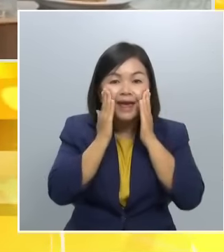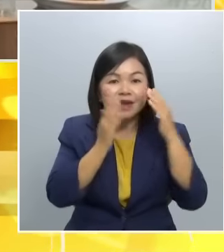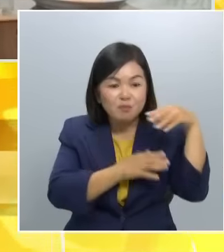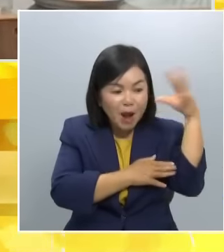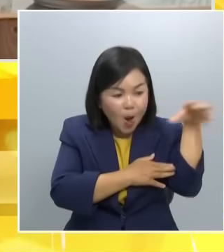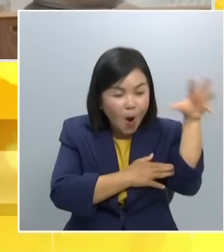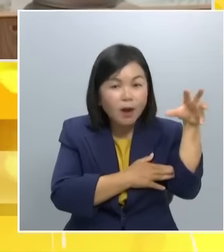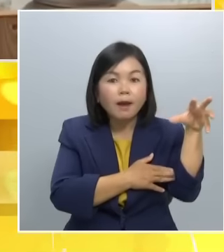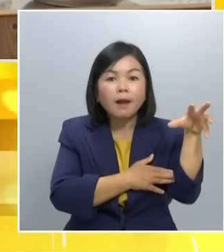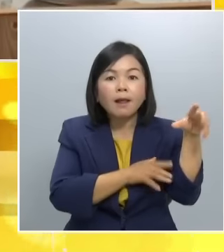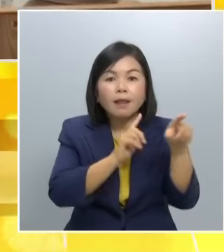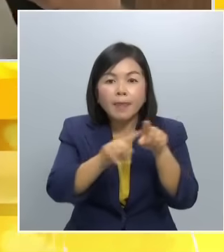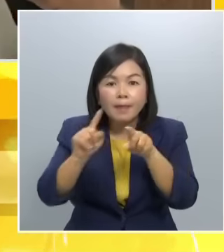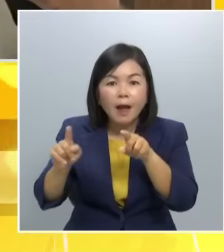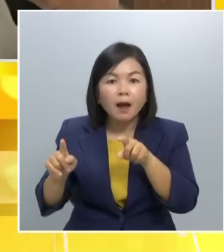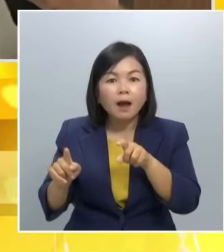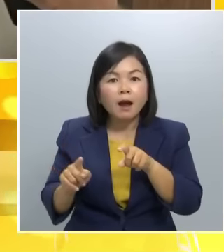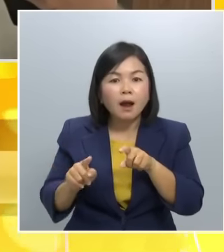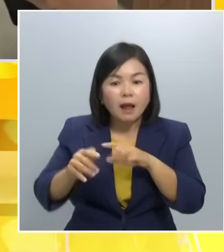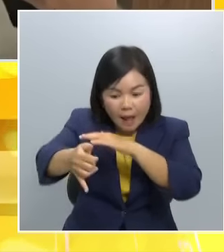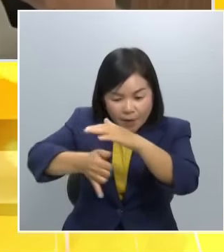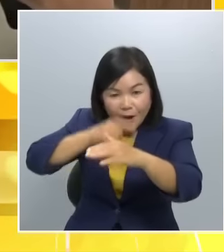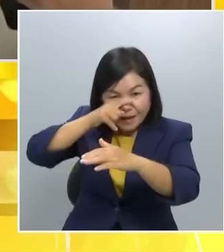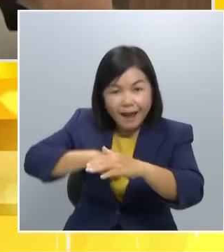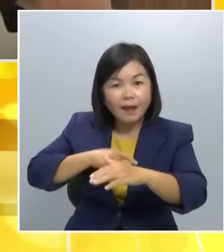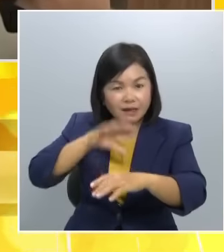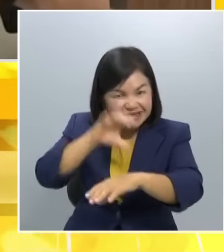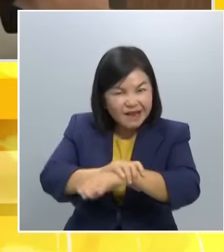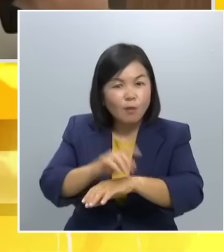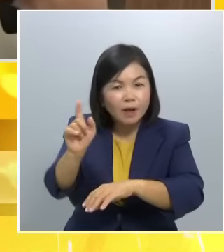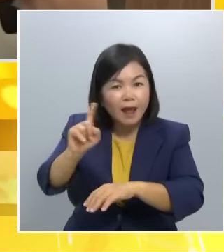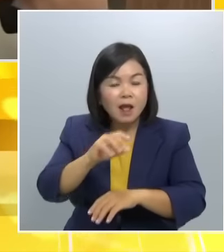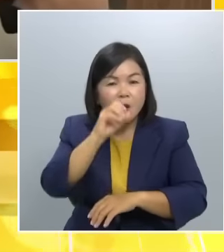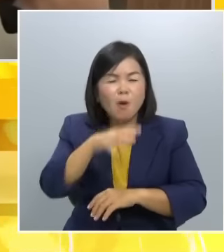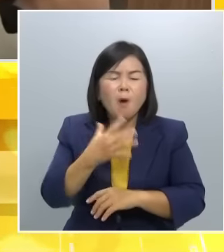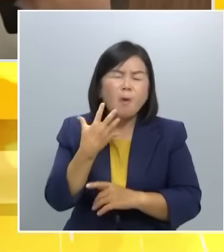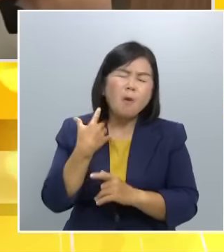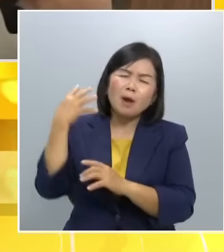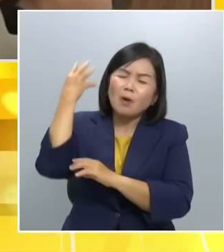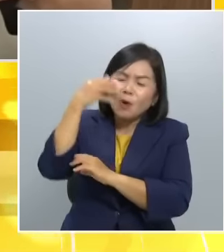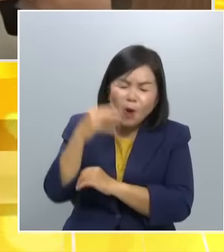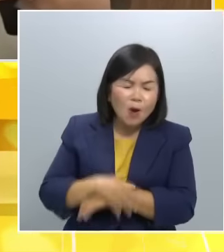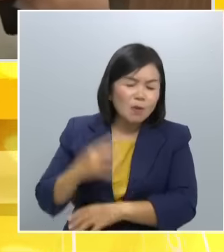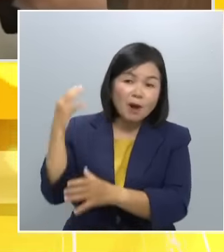หลบเล็ดลอดกลับเข้ามาในเมืองไทยหรือให้จับได้เมื่อไหร่แล้วบอกเป็นเหยื่อถูกบังคับต้องไม่เชื่อตำรวจ